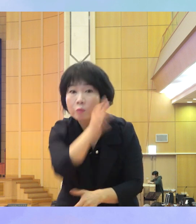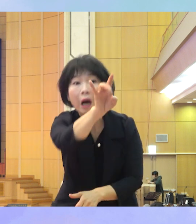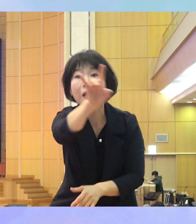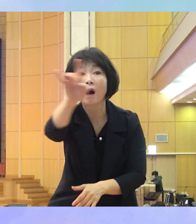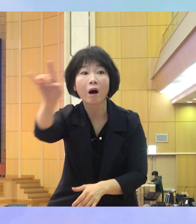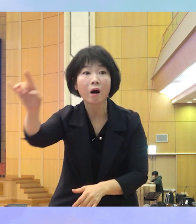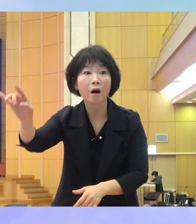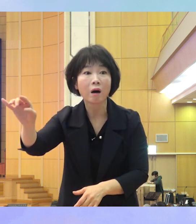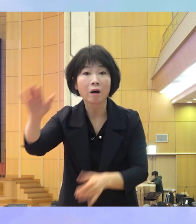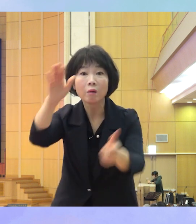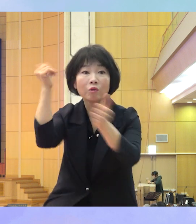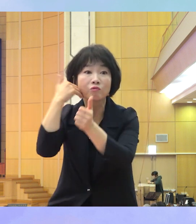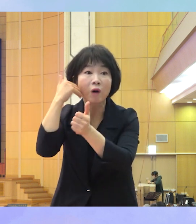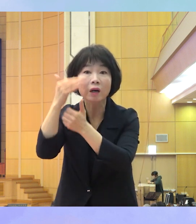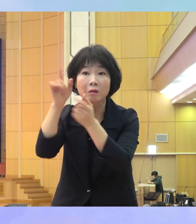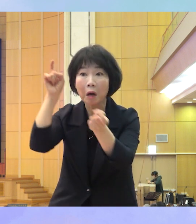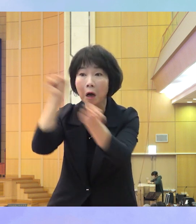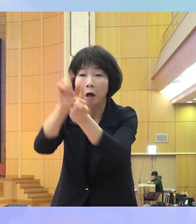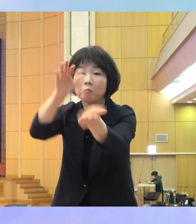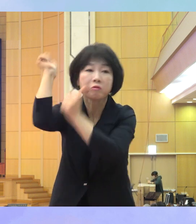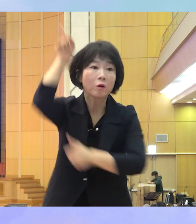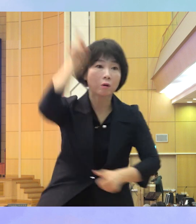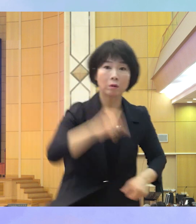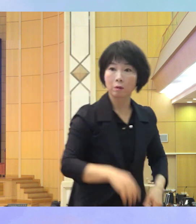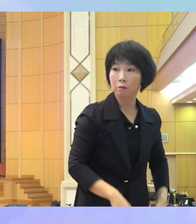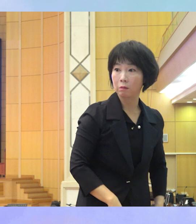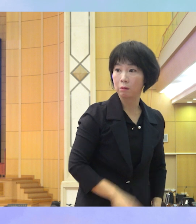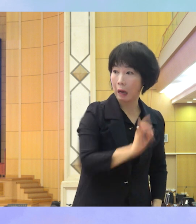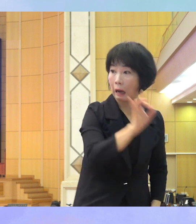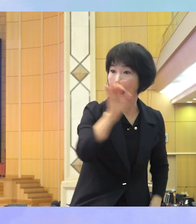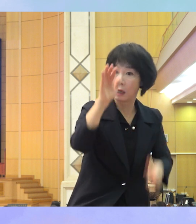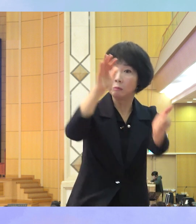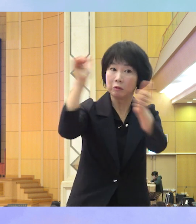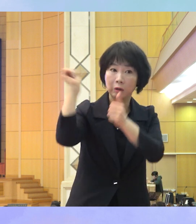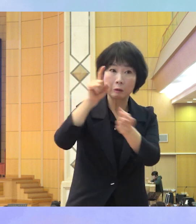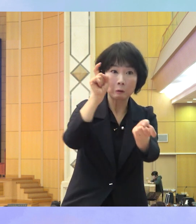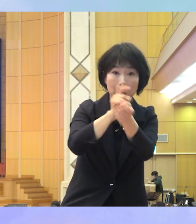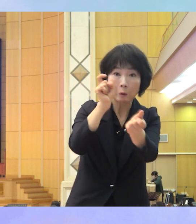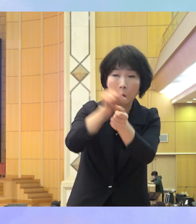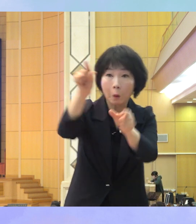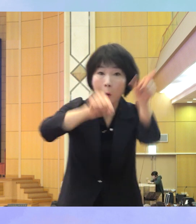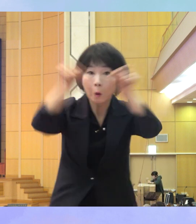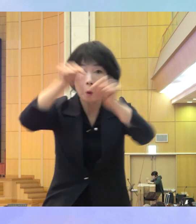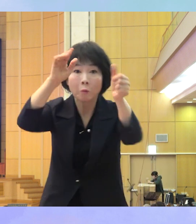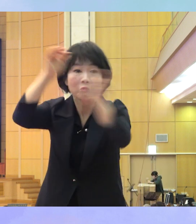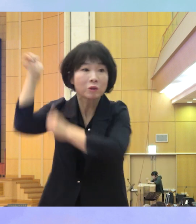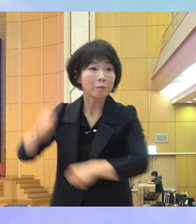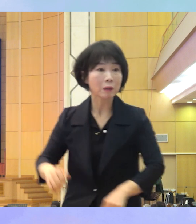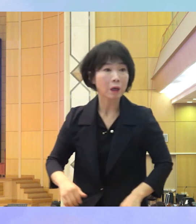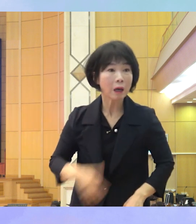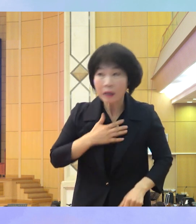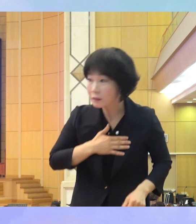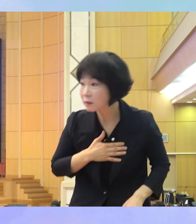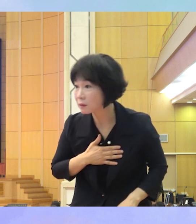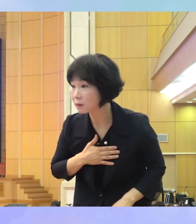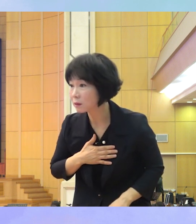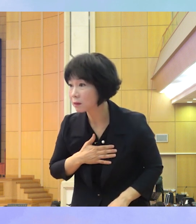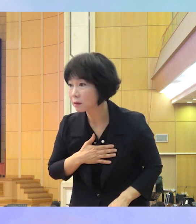볼 때 이래 보면 어떤 분이 와서 그래요. 목사님 저 사업을 하려고 그래요.